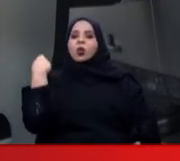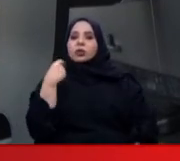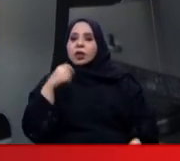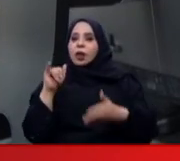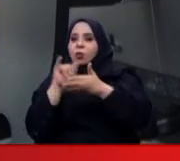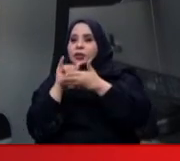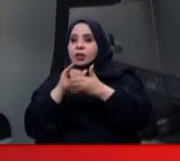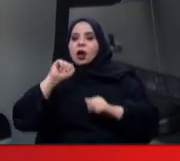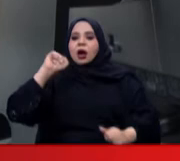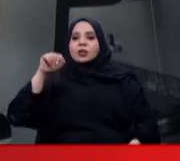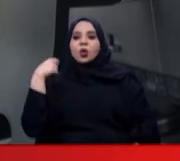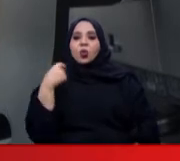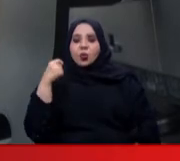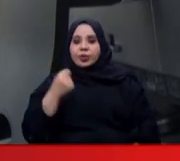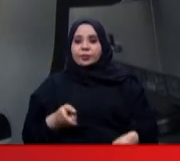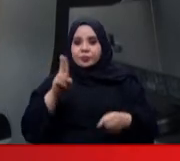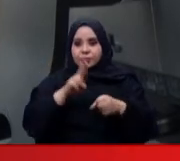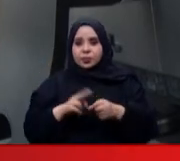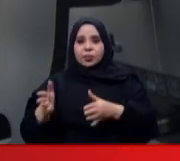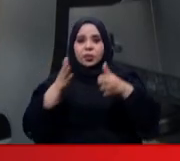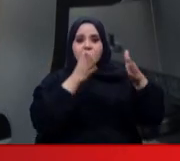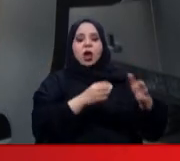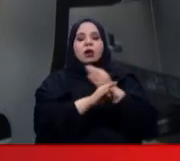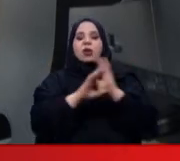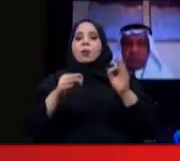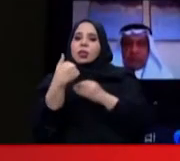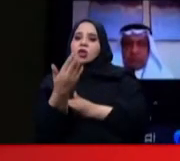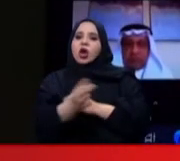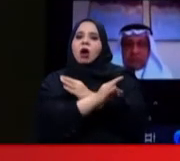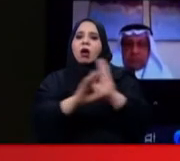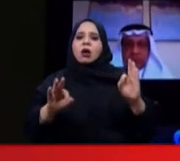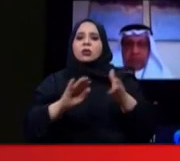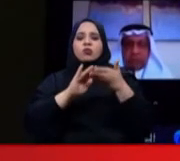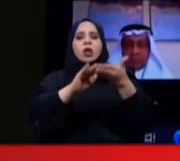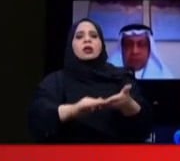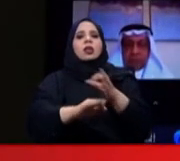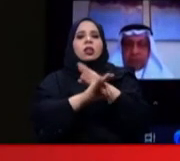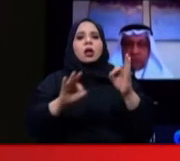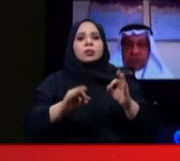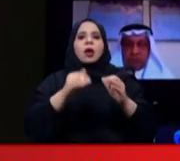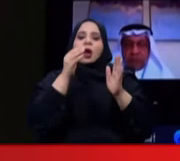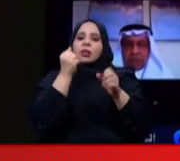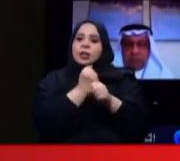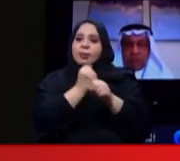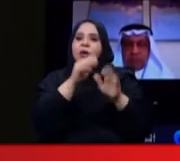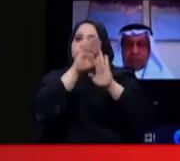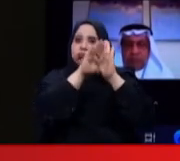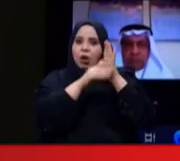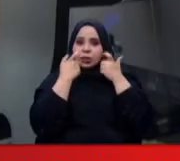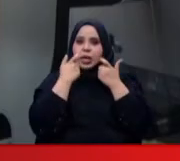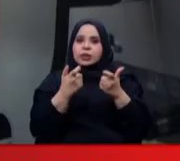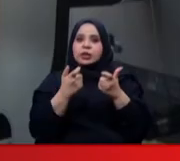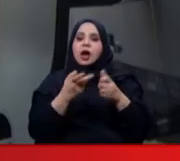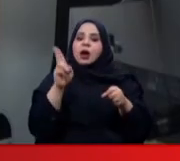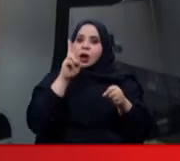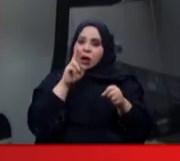بين كافة الوزارات والمؤسسات المعنية من خلال توفير الاحتياجات والخدمات اللازمة وتطبيق الإجراءات